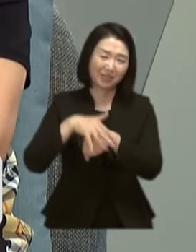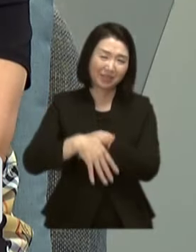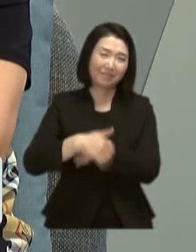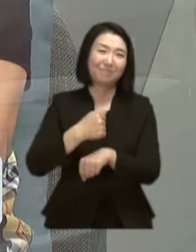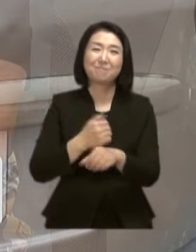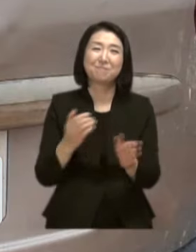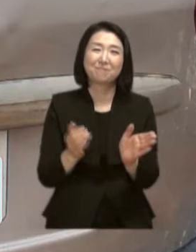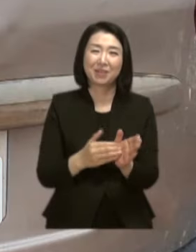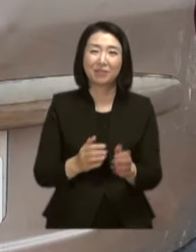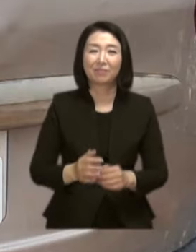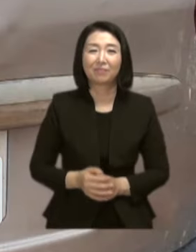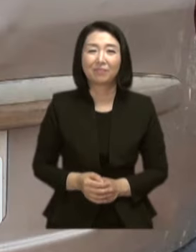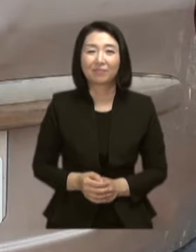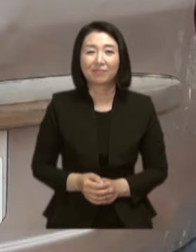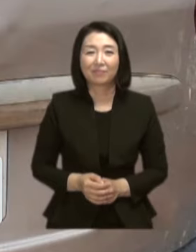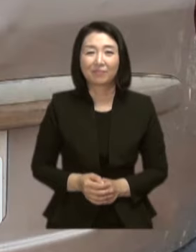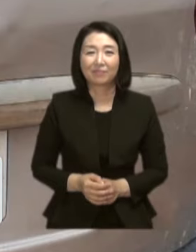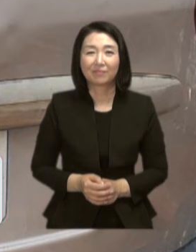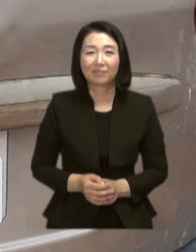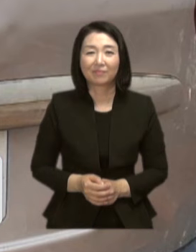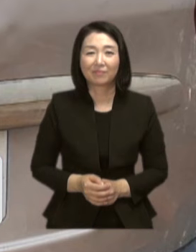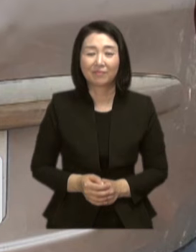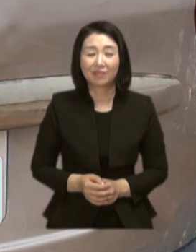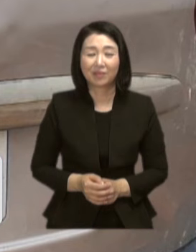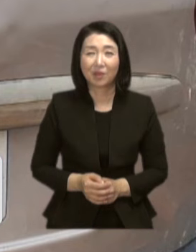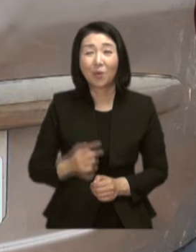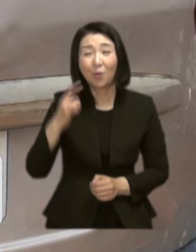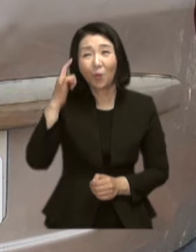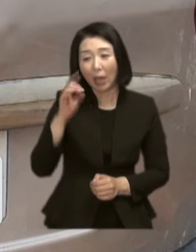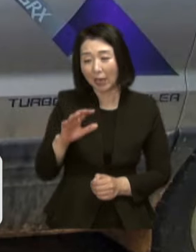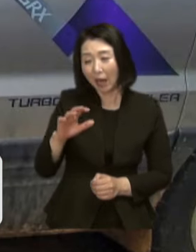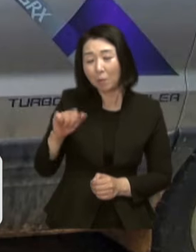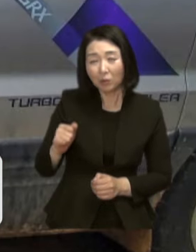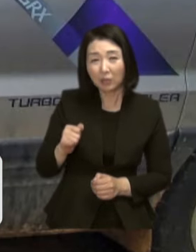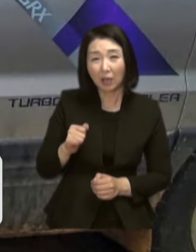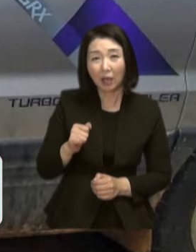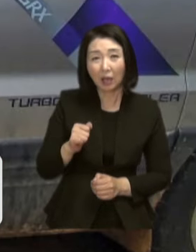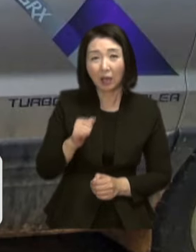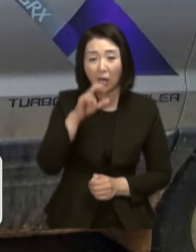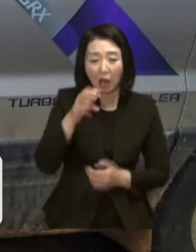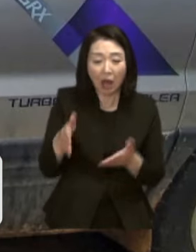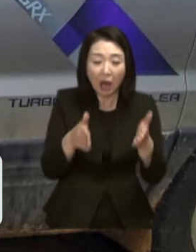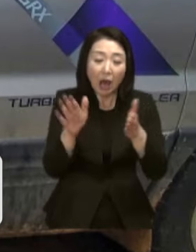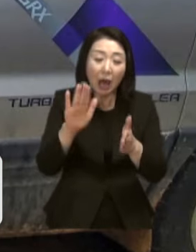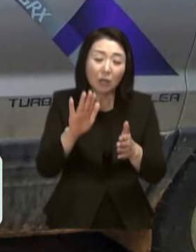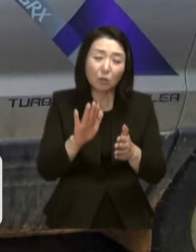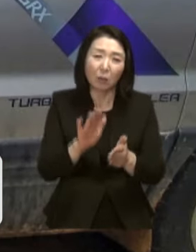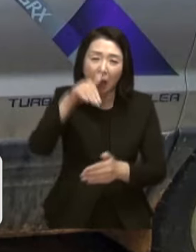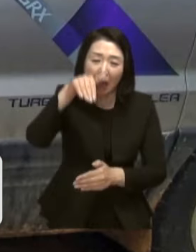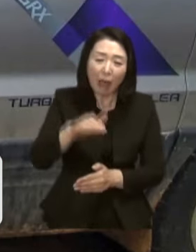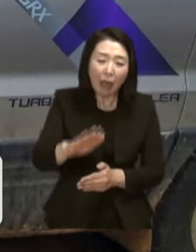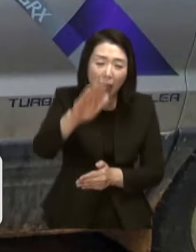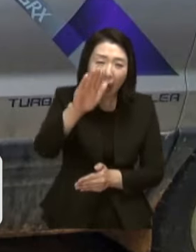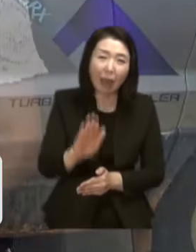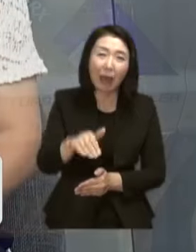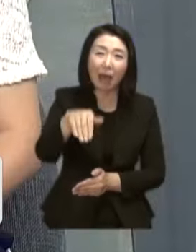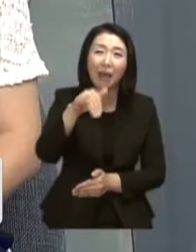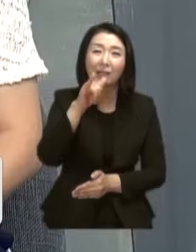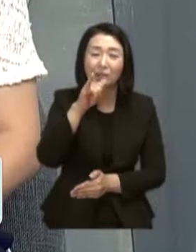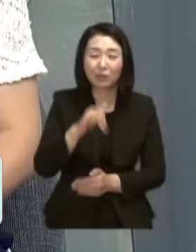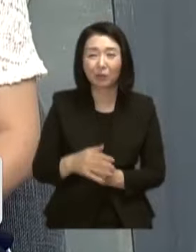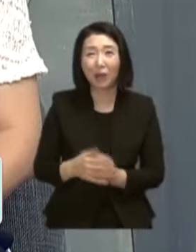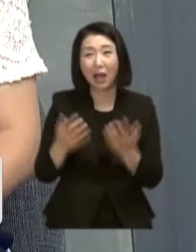예. 아, 굉장히 오래됐네요. 5년식인데 비포장이에요, 저희가. 네. 비포장이다 보니까 아이들 등교하는데 제가 태우다 주고 굉장히